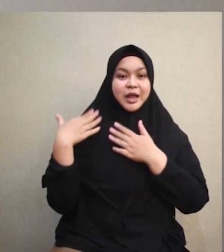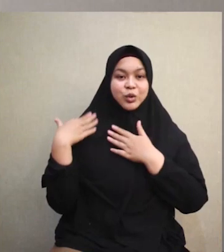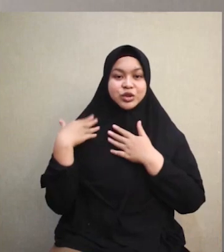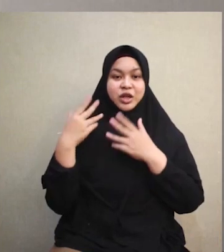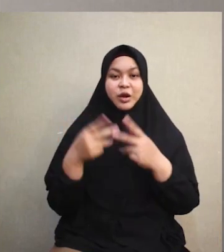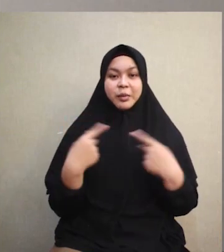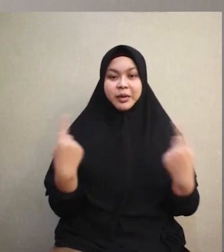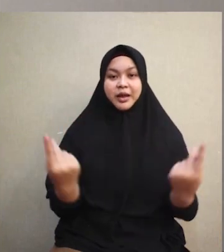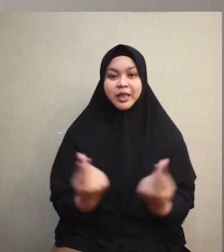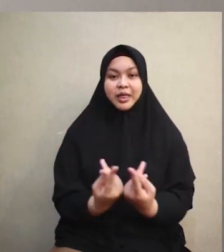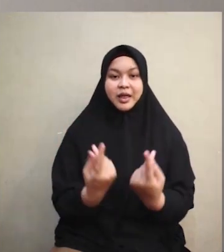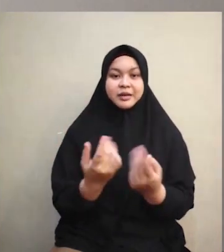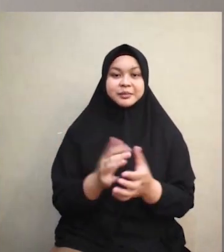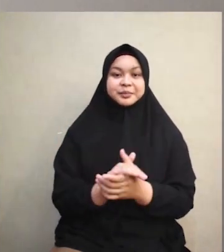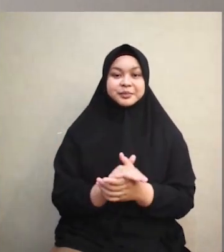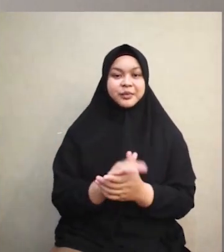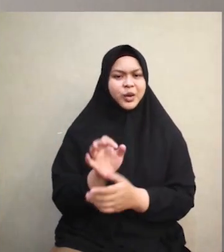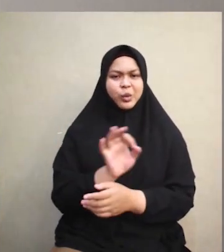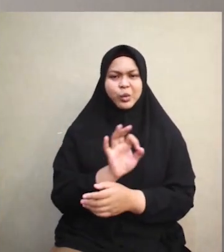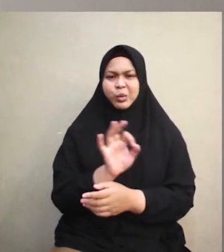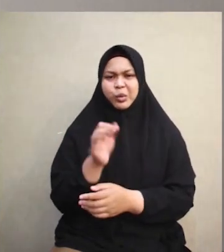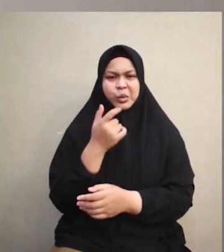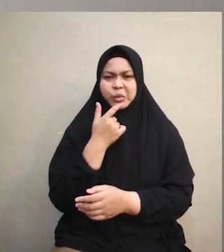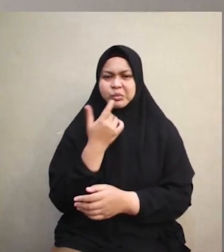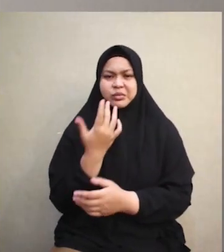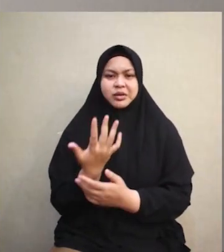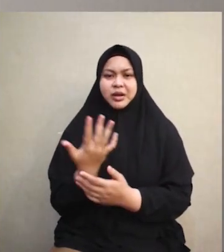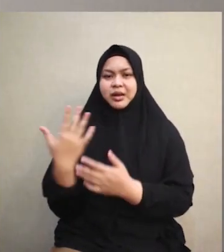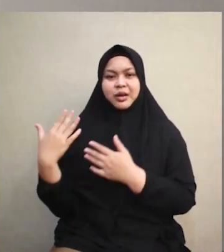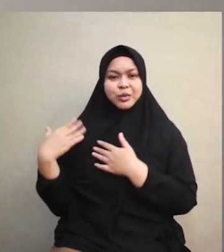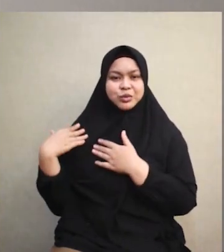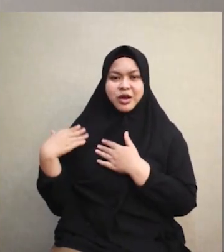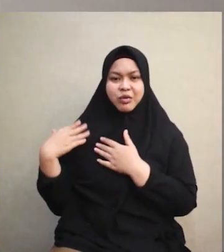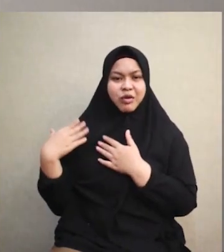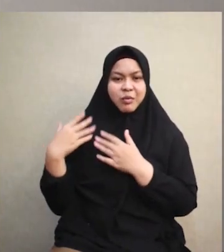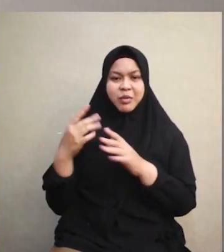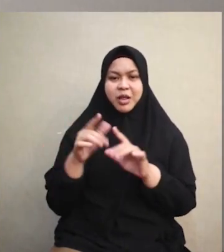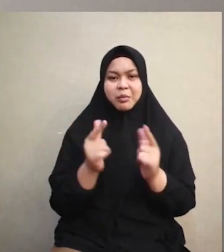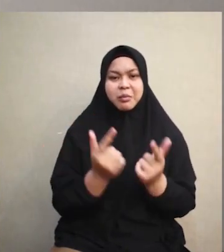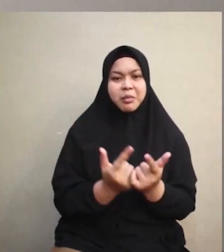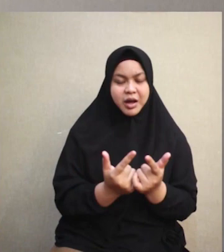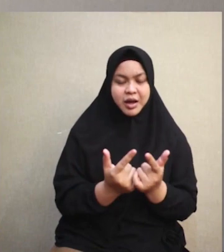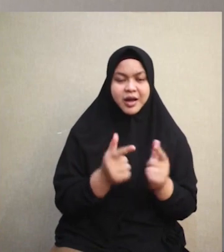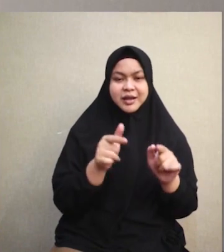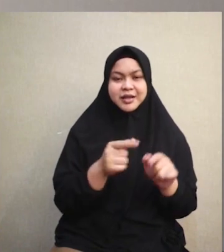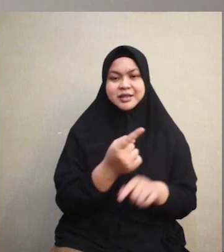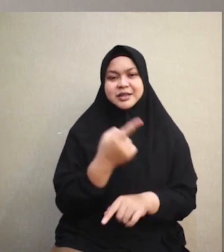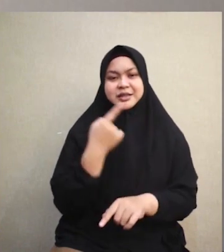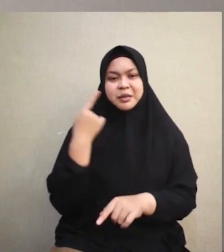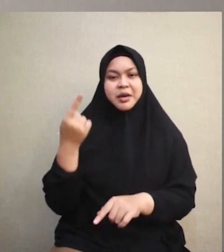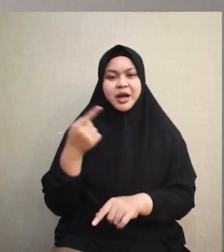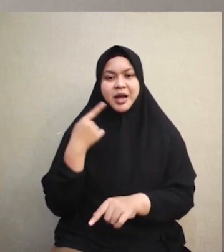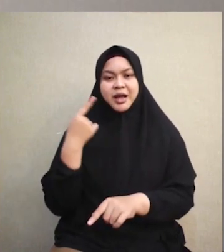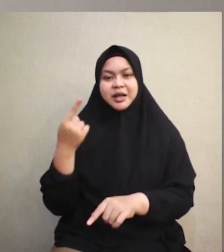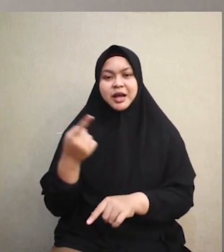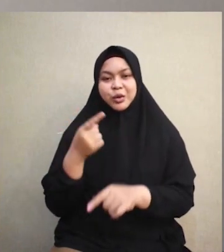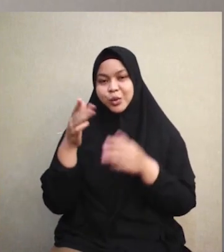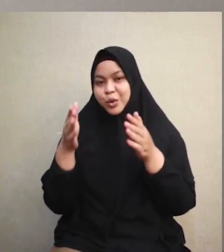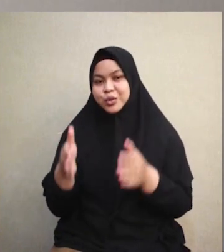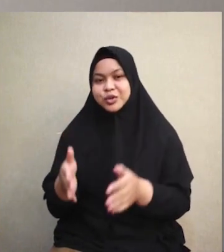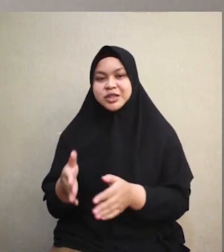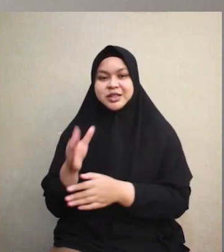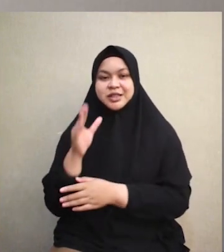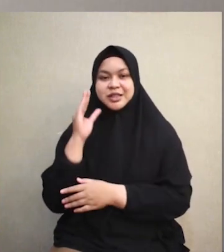kita bersama bukan hanya menjadi tanggung jawab dari lembaga yang memang setiap harinya konsen